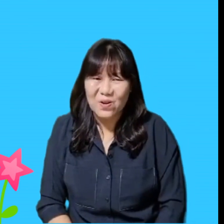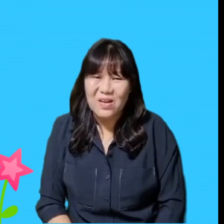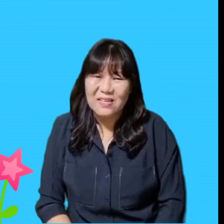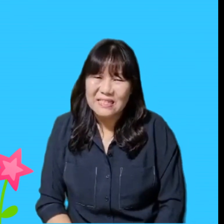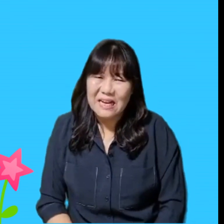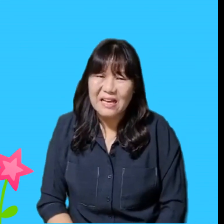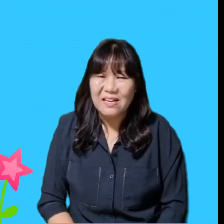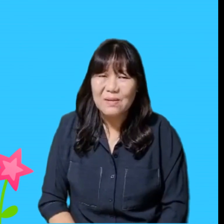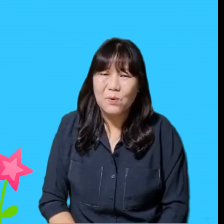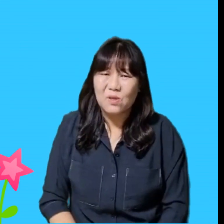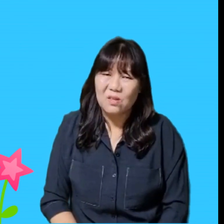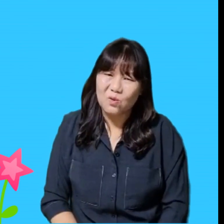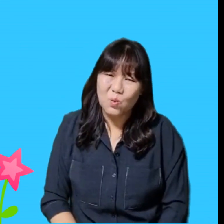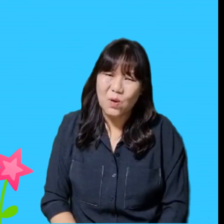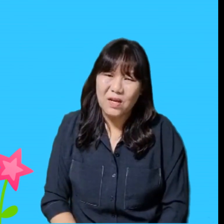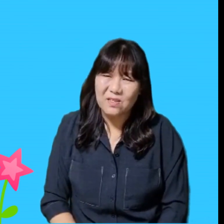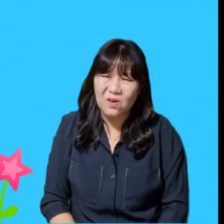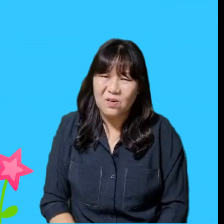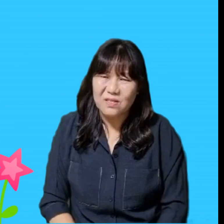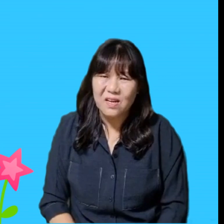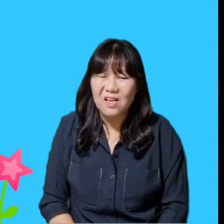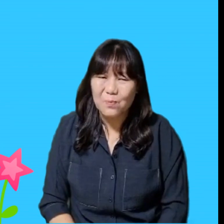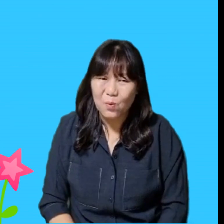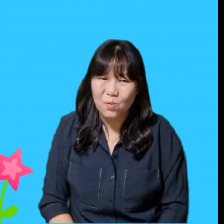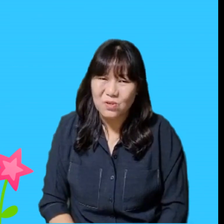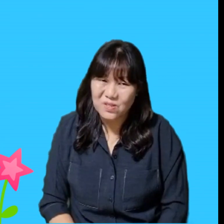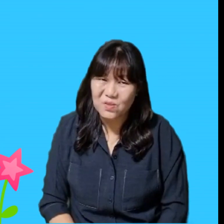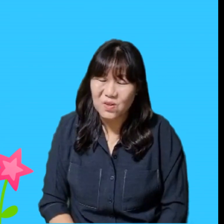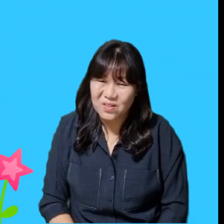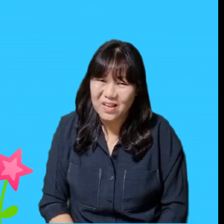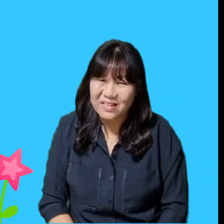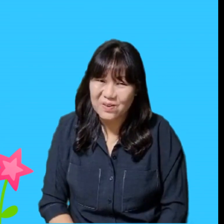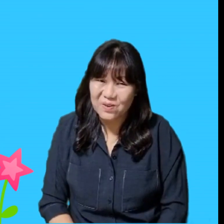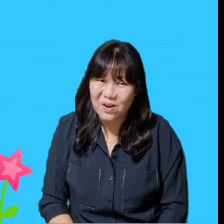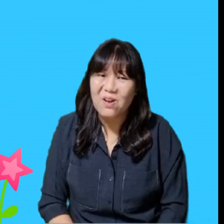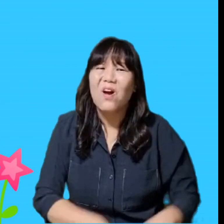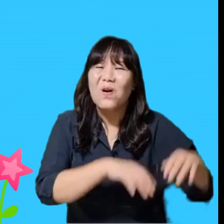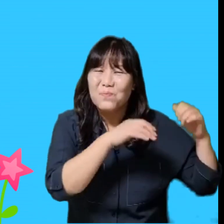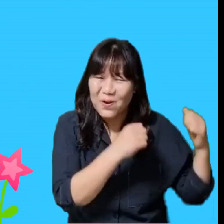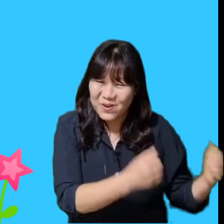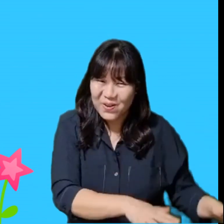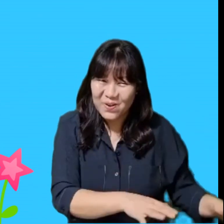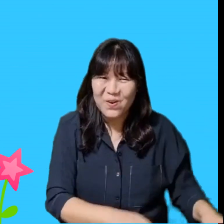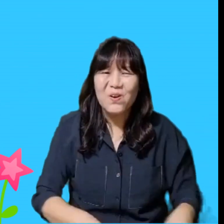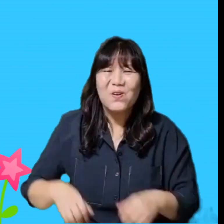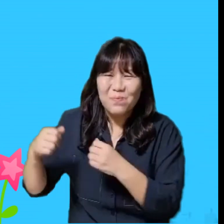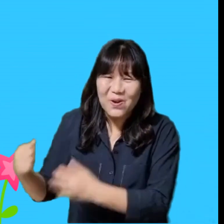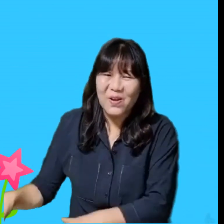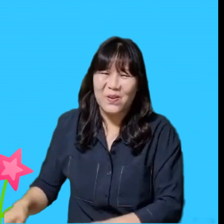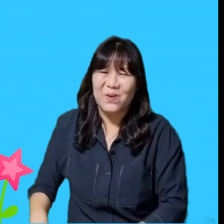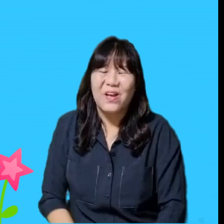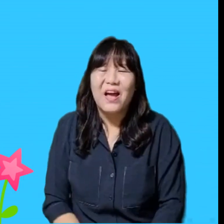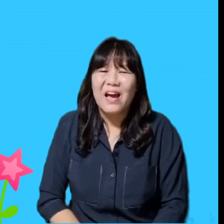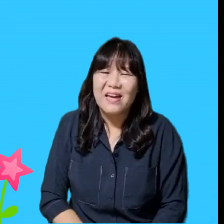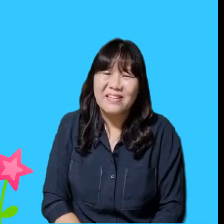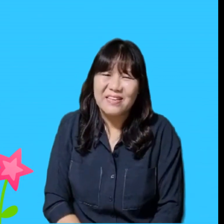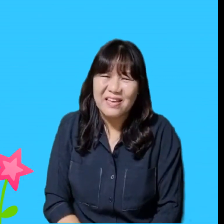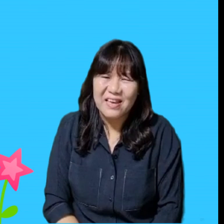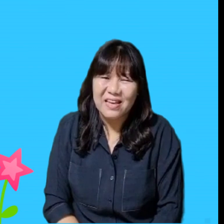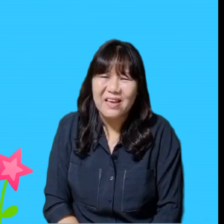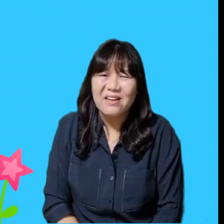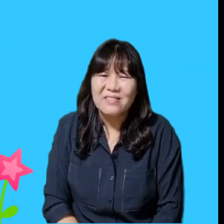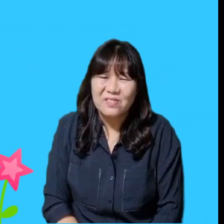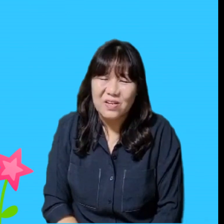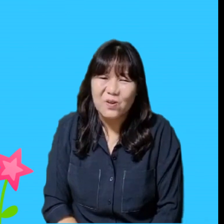좋겠어요. 자, 하나님보다 더 중요한 거 생각해보고 칭찬하고요. 버려요, 버려요.